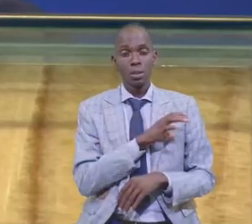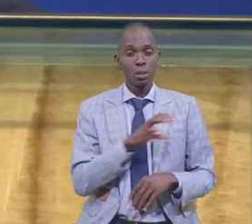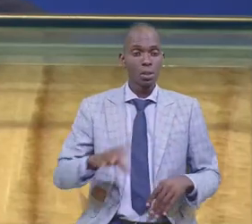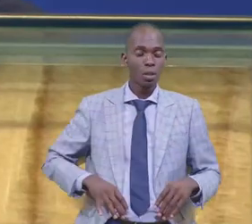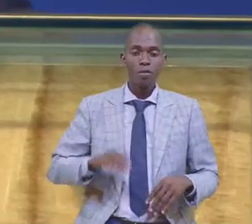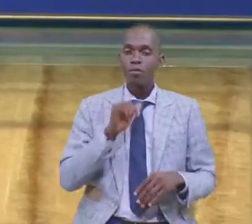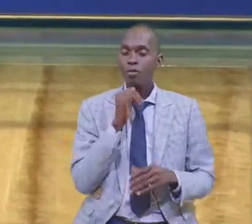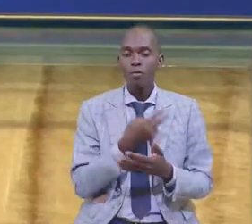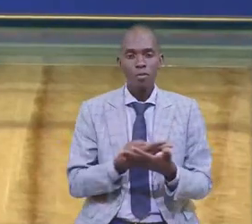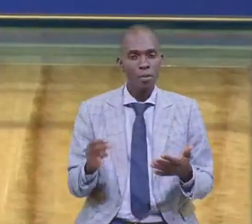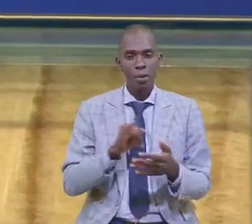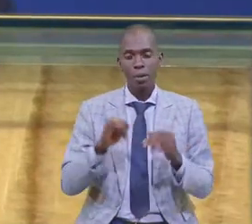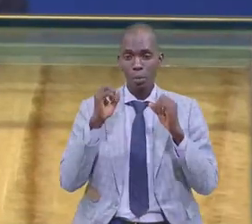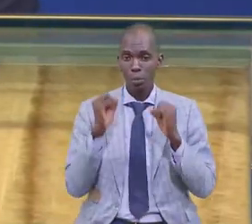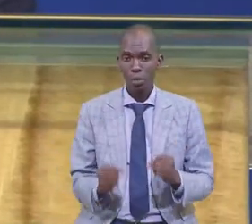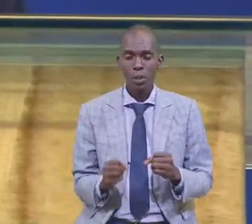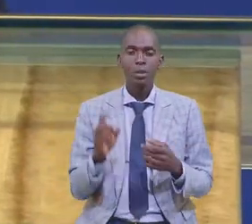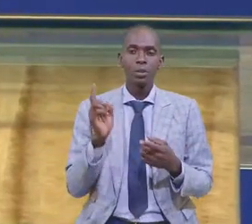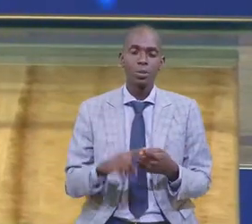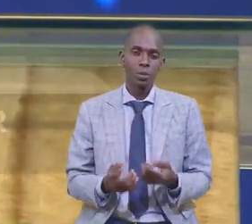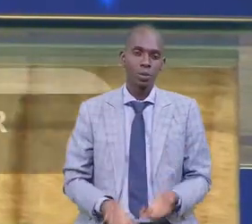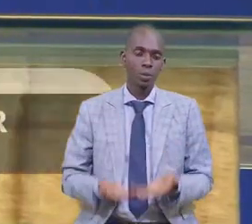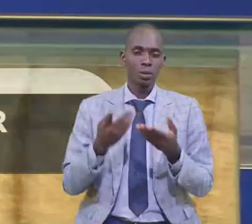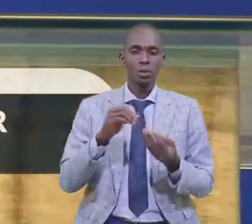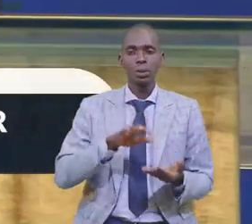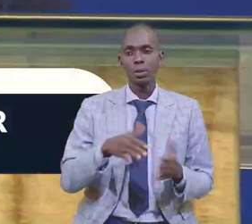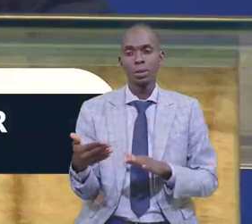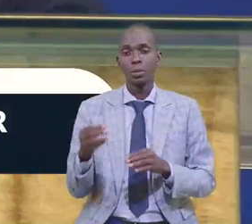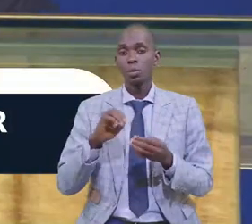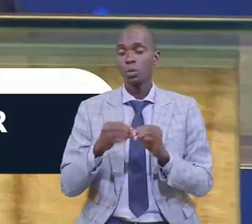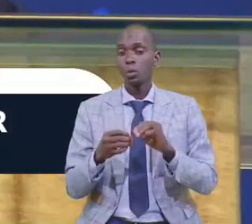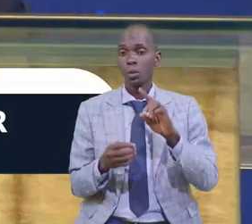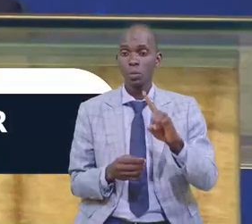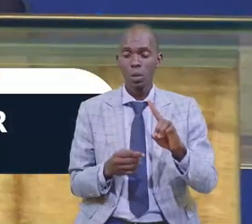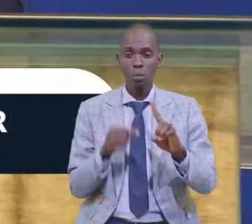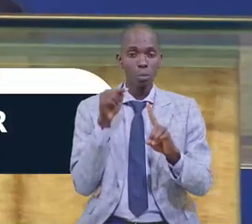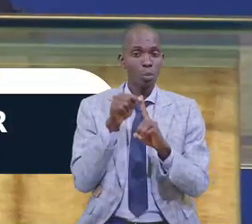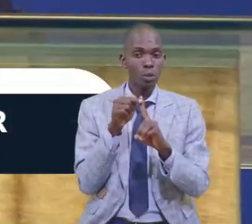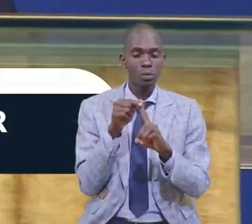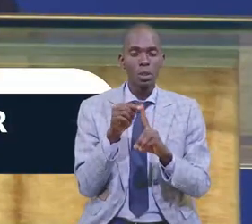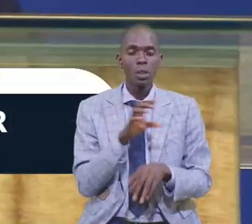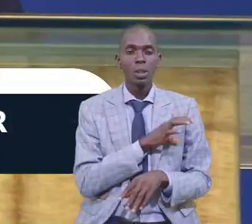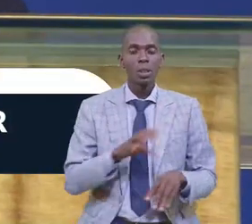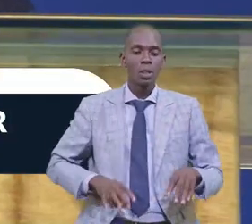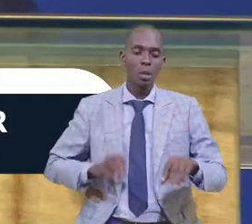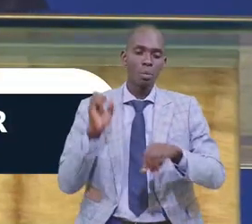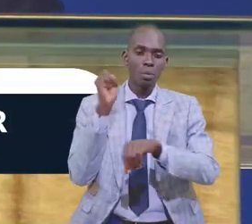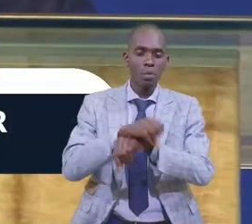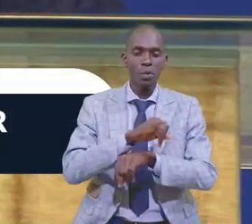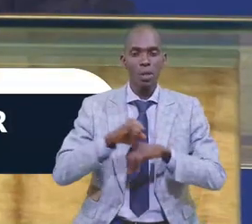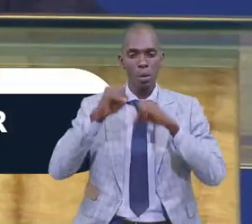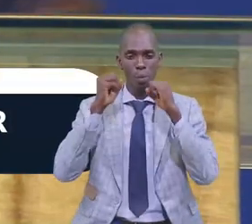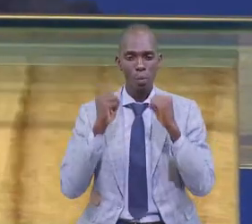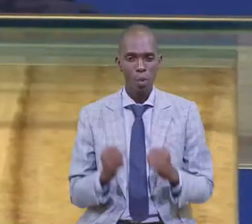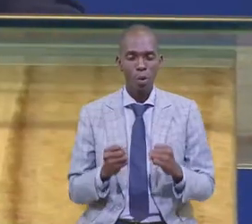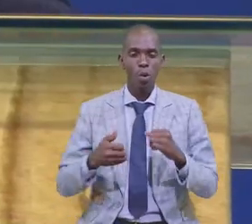La puissance infaillible de Christ pour ressusciter les morts. Premier point, la puissance